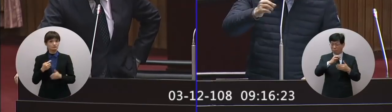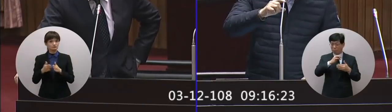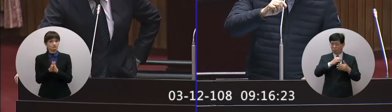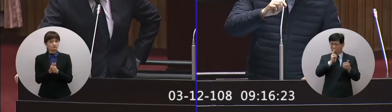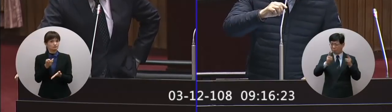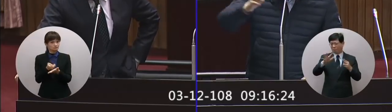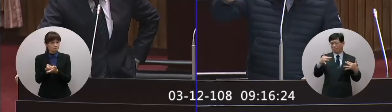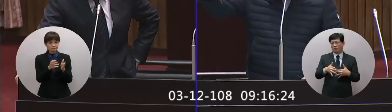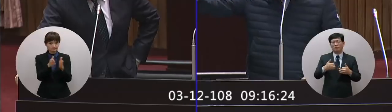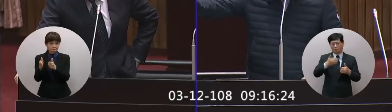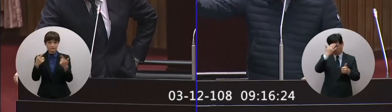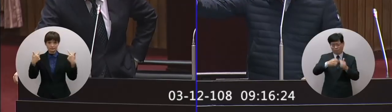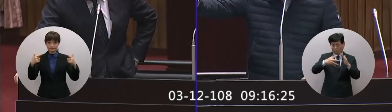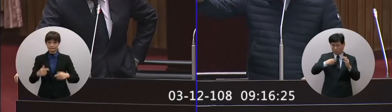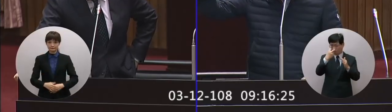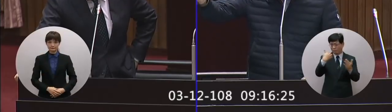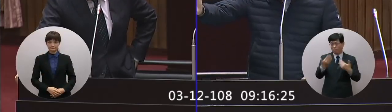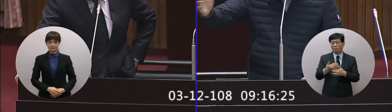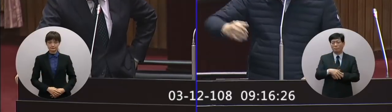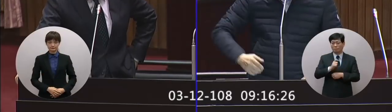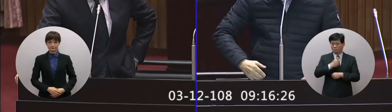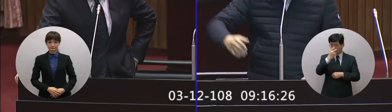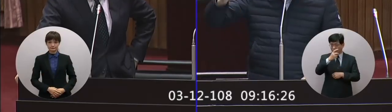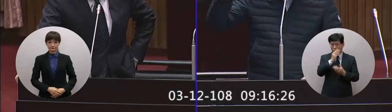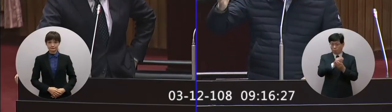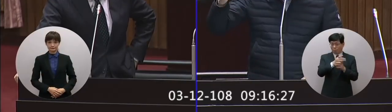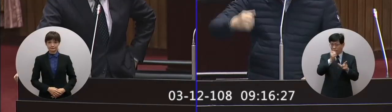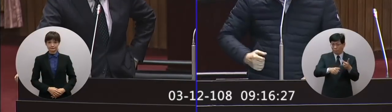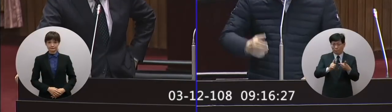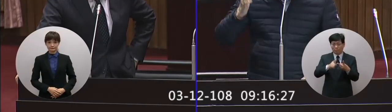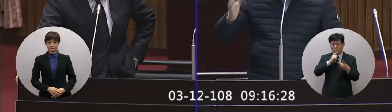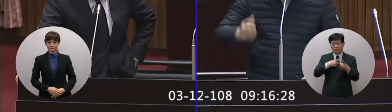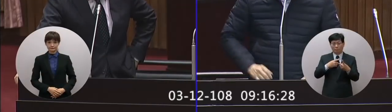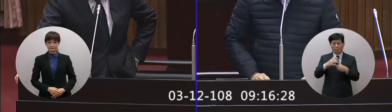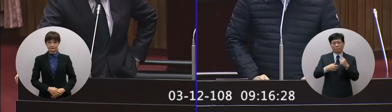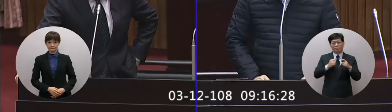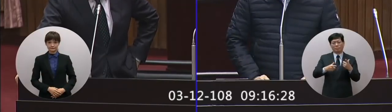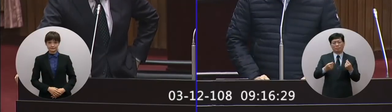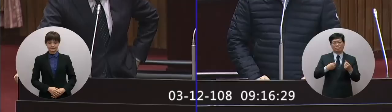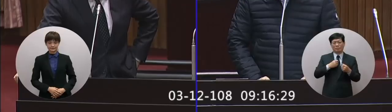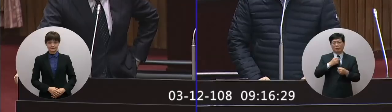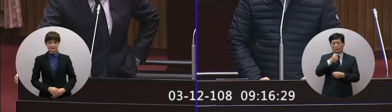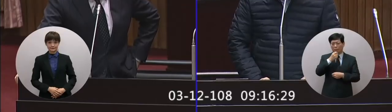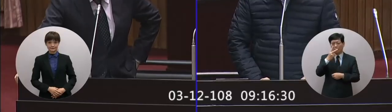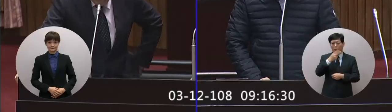嘛， 麻烦院长有空再去看看，再看看证券商还有产险。